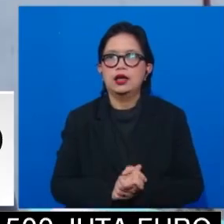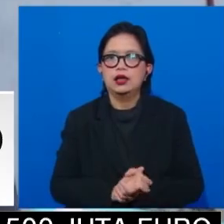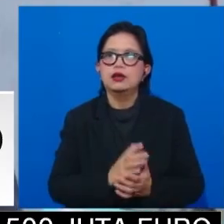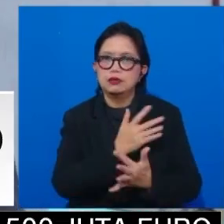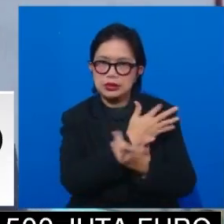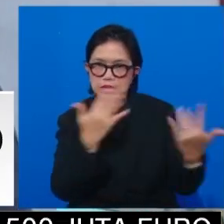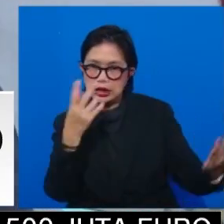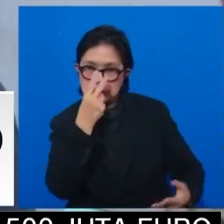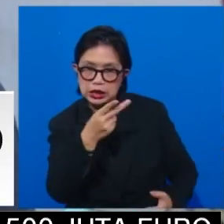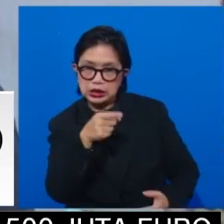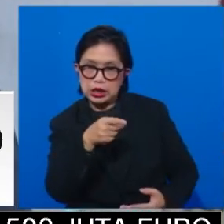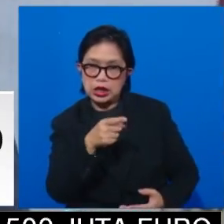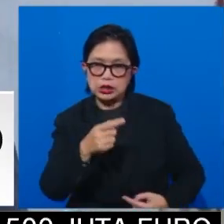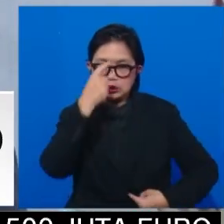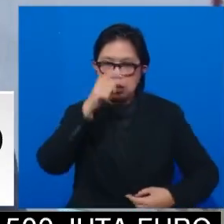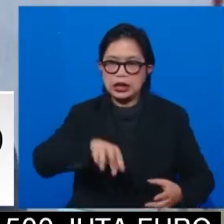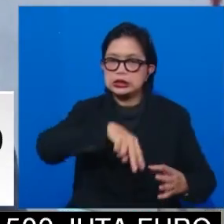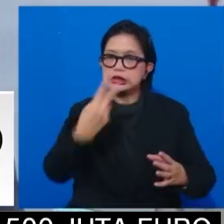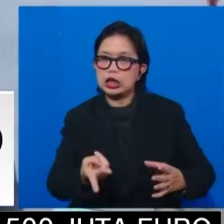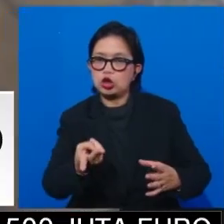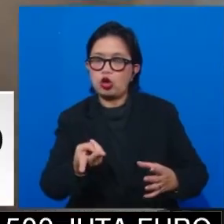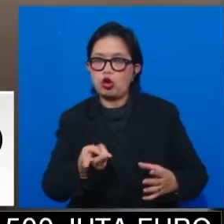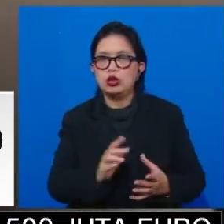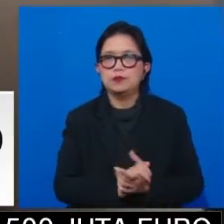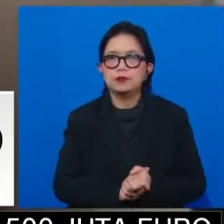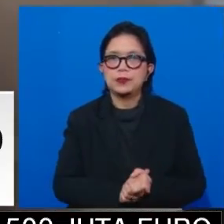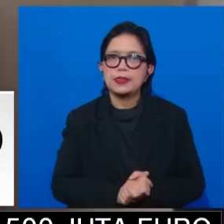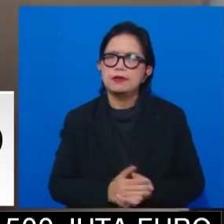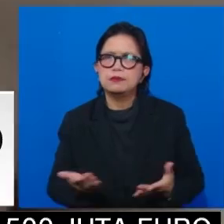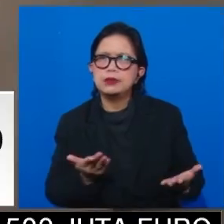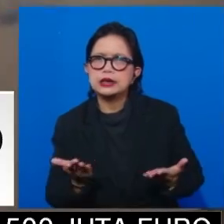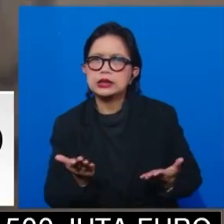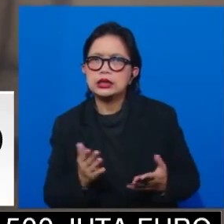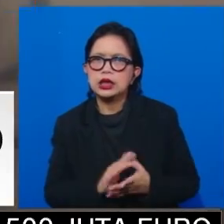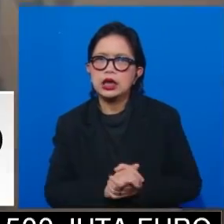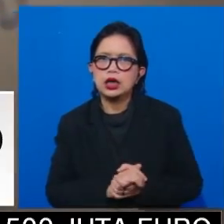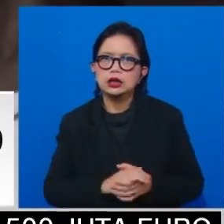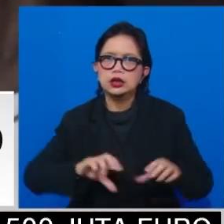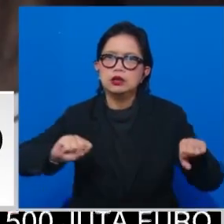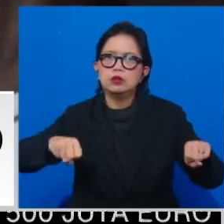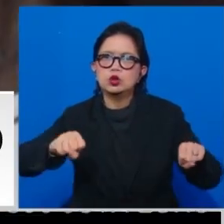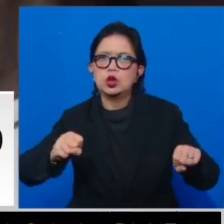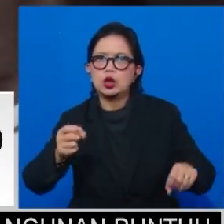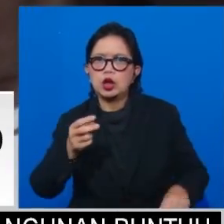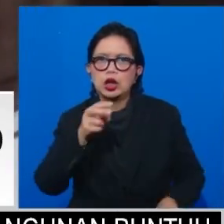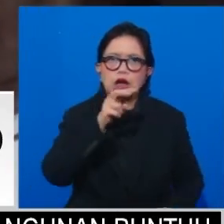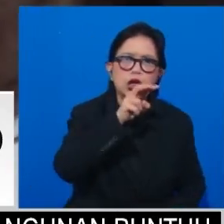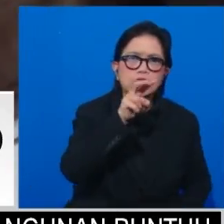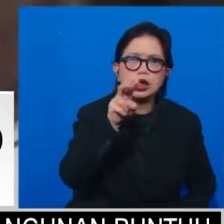terjatuh. Polisi menyebut residivis kasus pencurian ini biasanya beraksi dengan berkeliling di jalan mencari